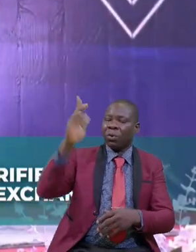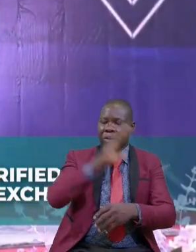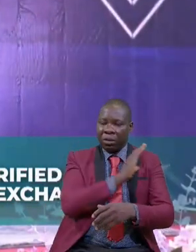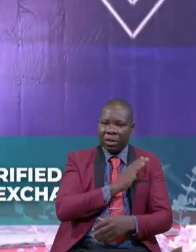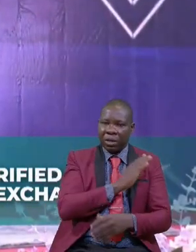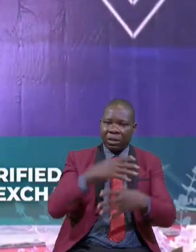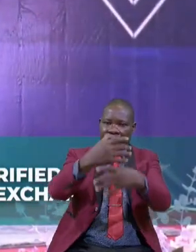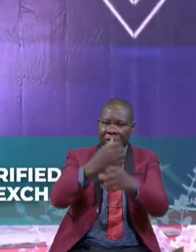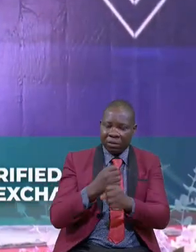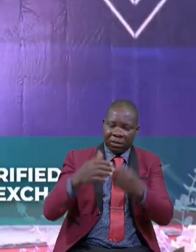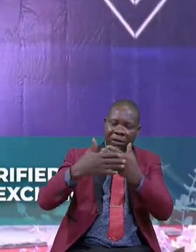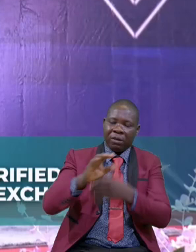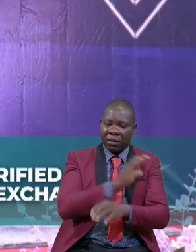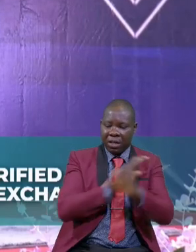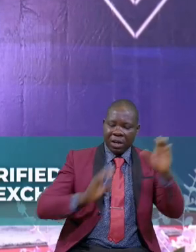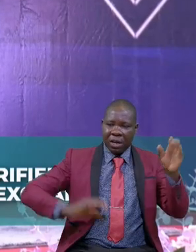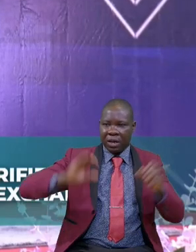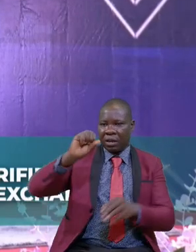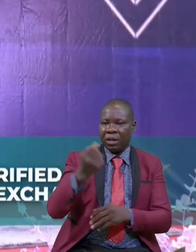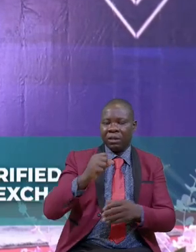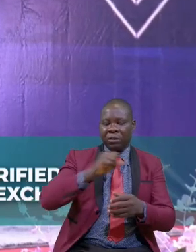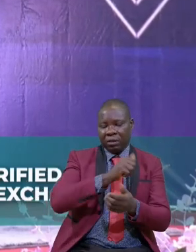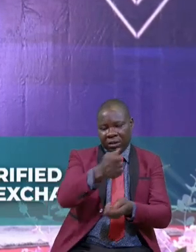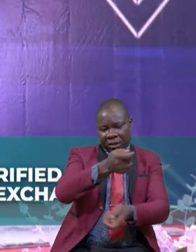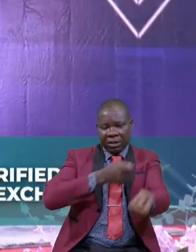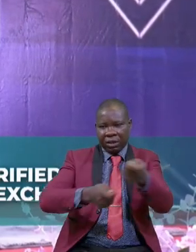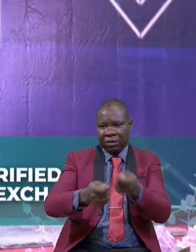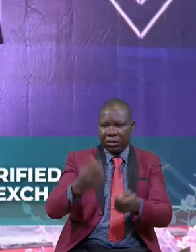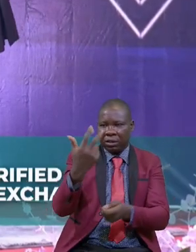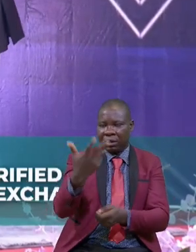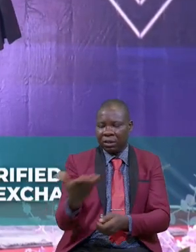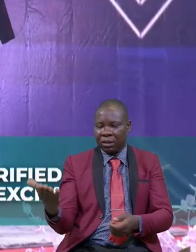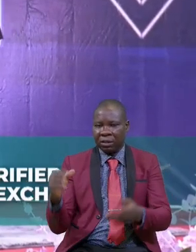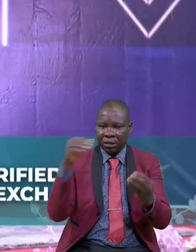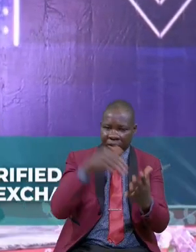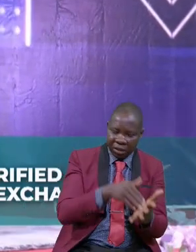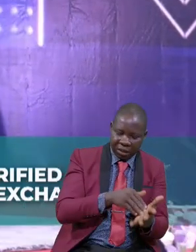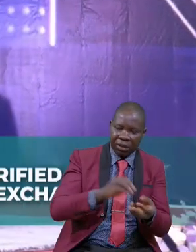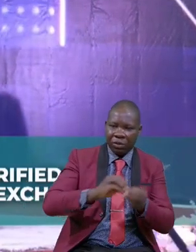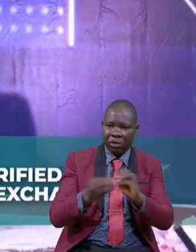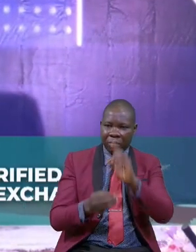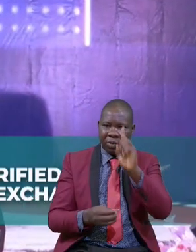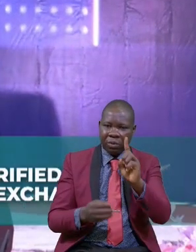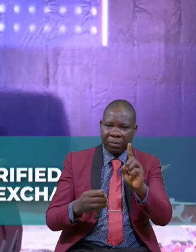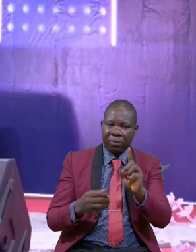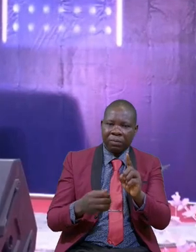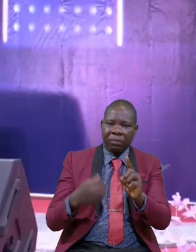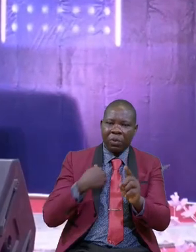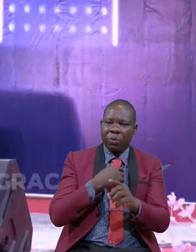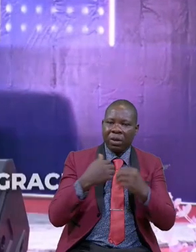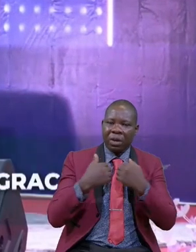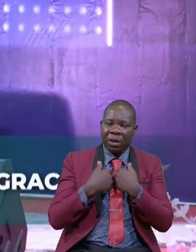l'échange de Christ. Voyons trois éléments également. Premièrement, nous voyons le fondement de la